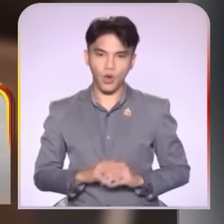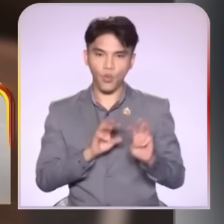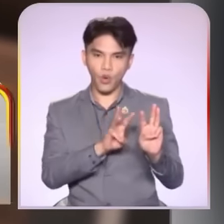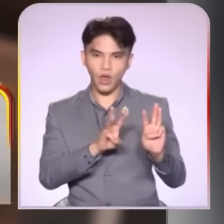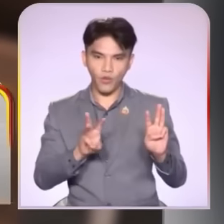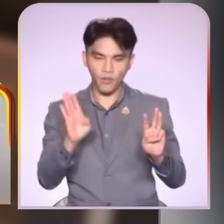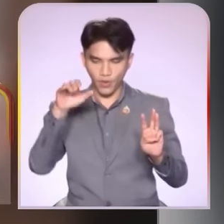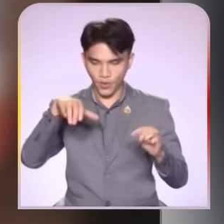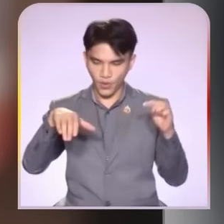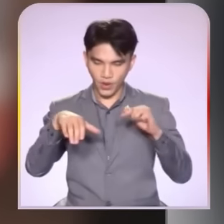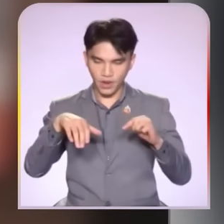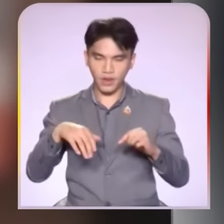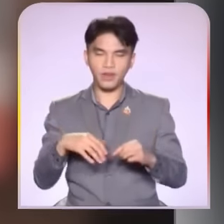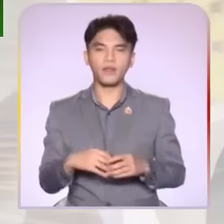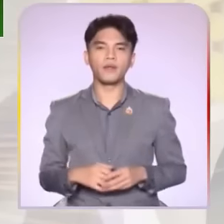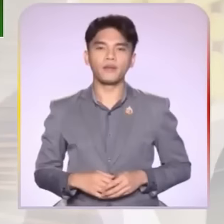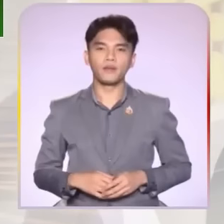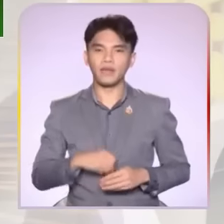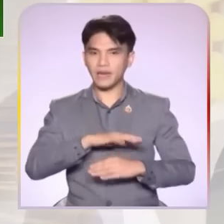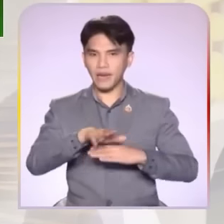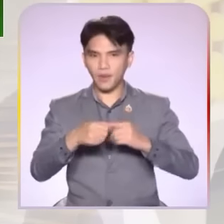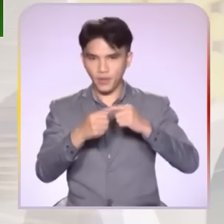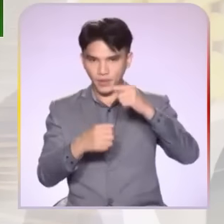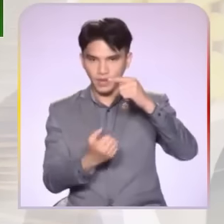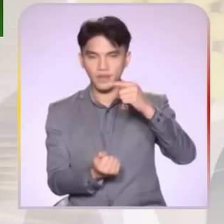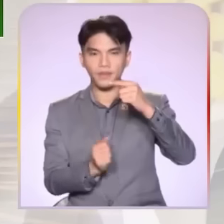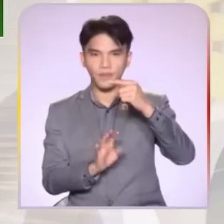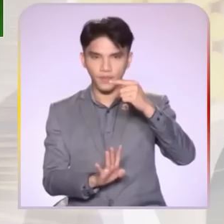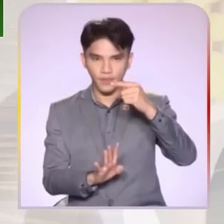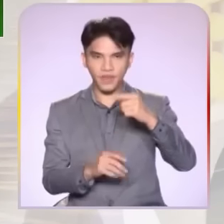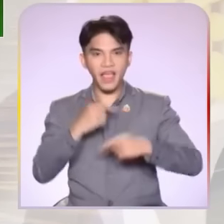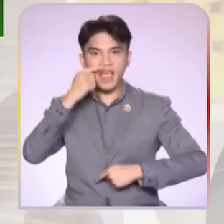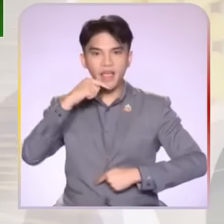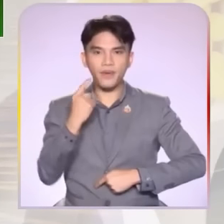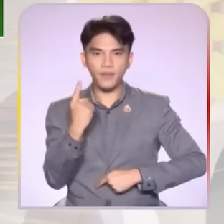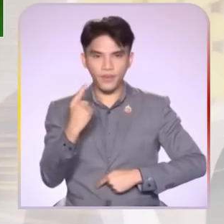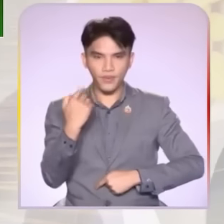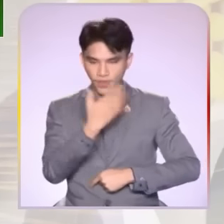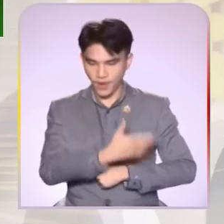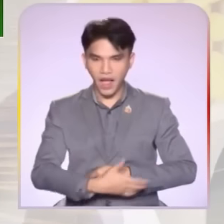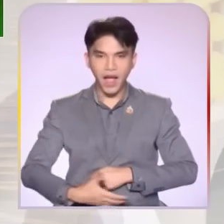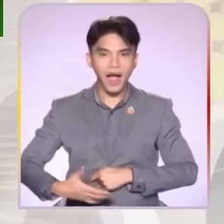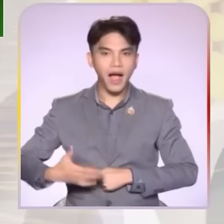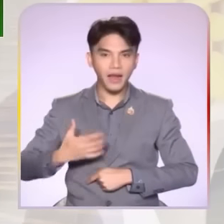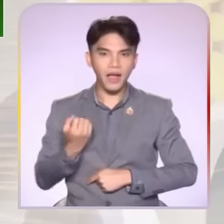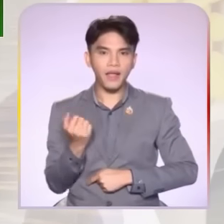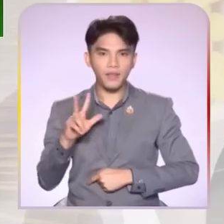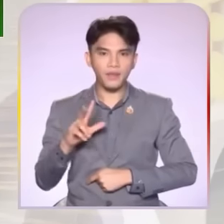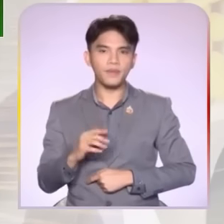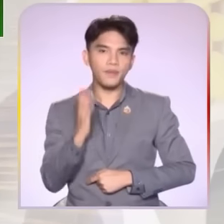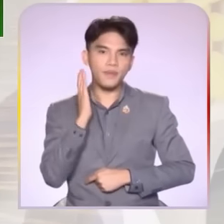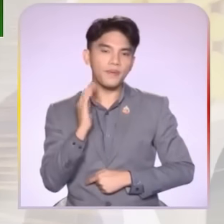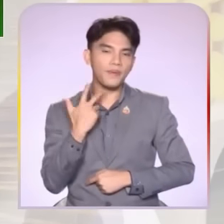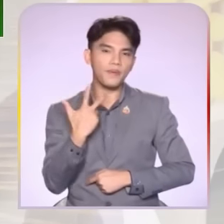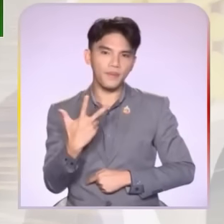เว็บไซต์ของบริษัทจำนวน14ผลิตภัณฑ์เนี่ ย ก็เป็นยาสีฟัน1รายการผลิตภัณฑ์สุขภาพ13รายการเครื่องสำอาง3